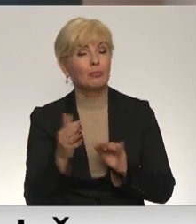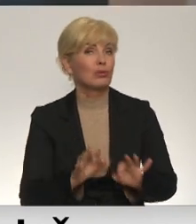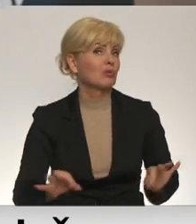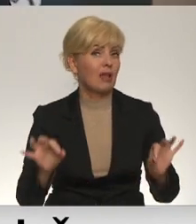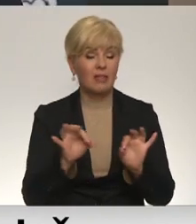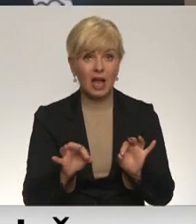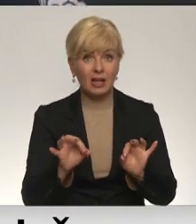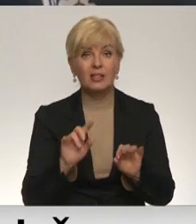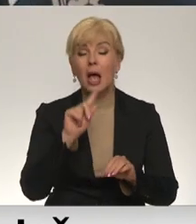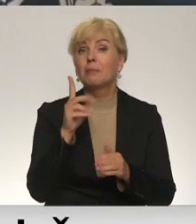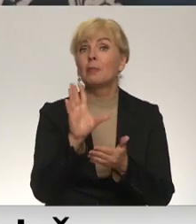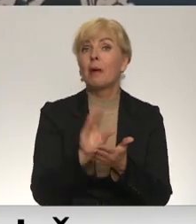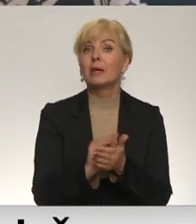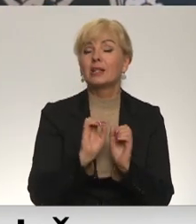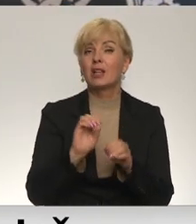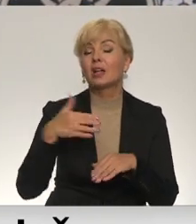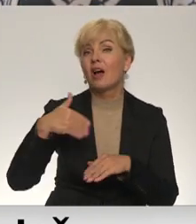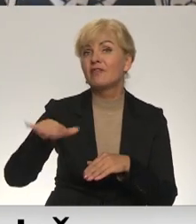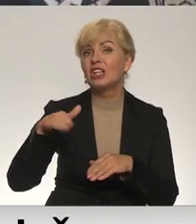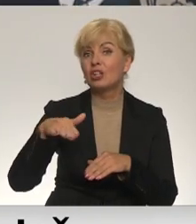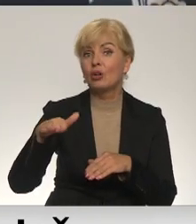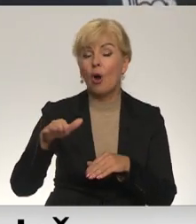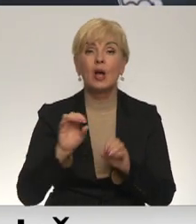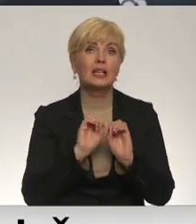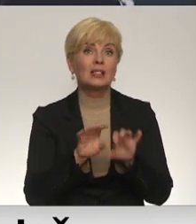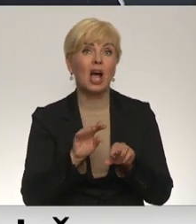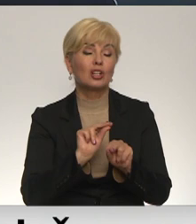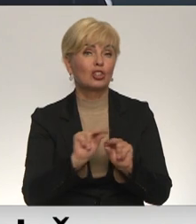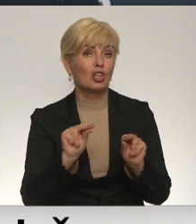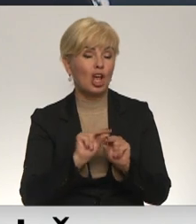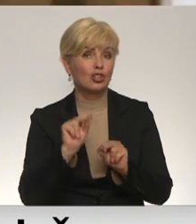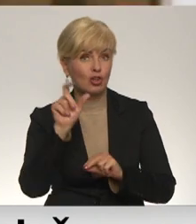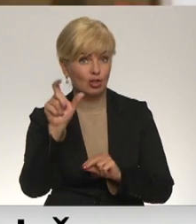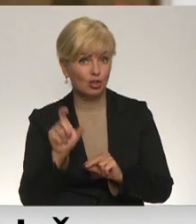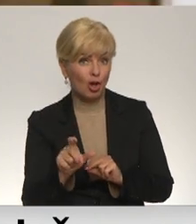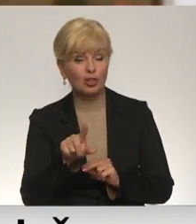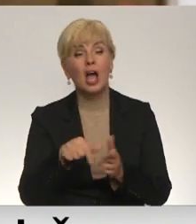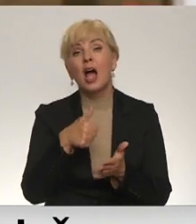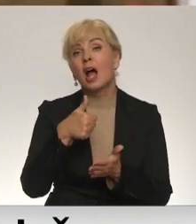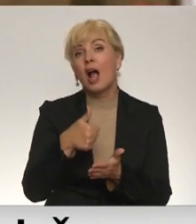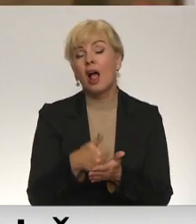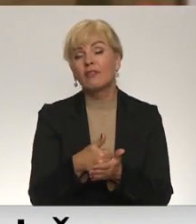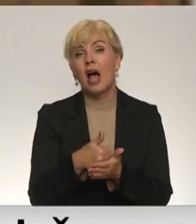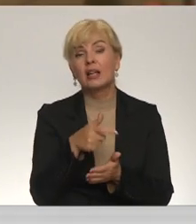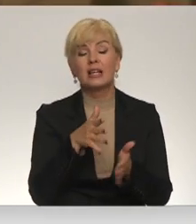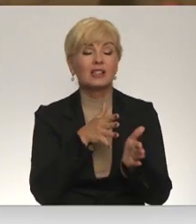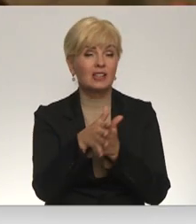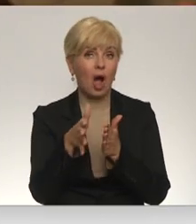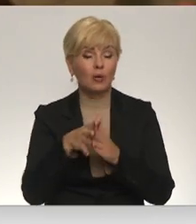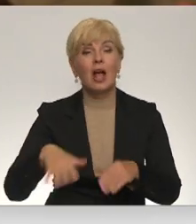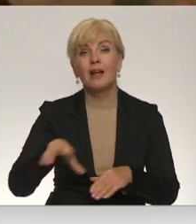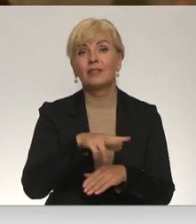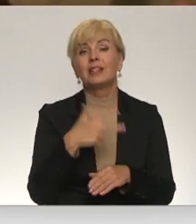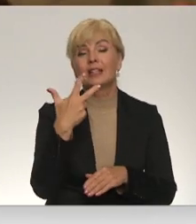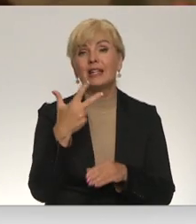tāds. Pirmos pieredzes stāstus video formātā ietērpis režisors Pāvels Gumennikovs. Tas galvenais, kas cauri visiem trijiem